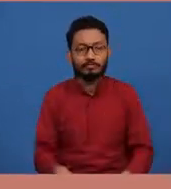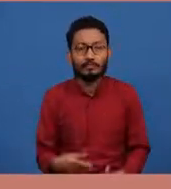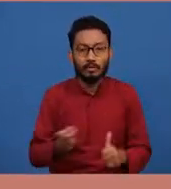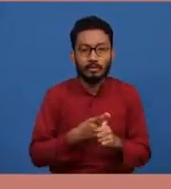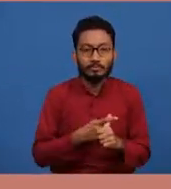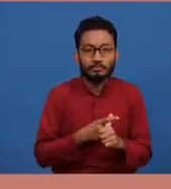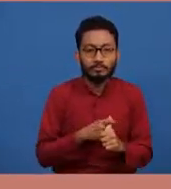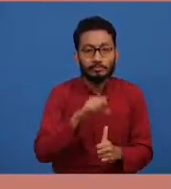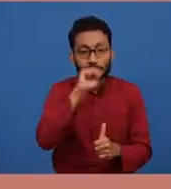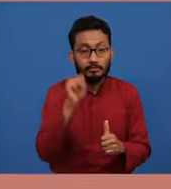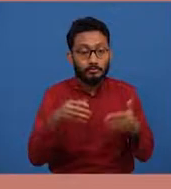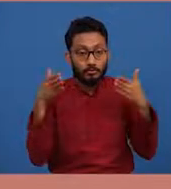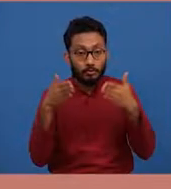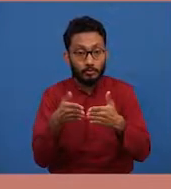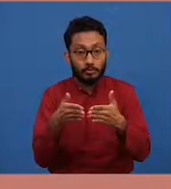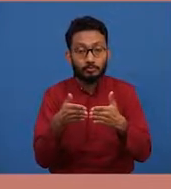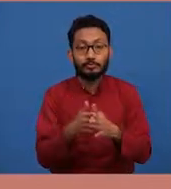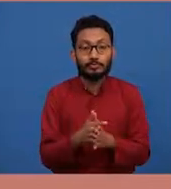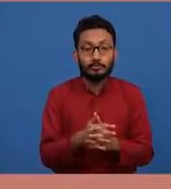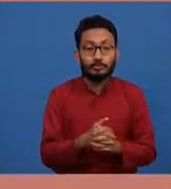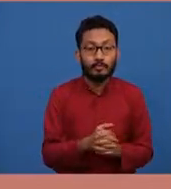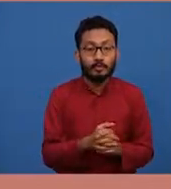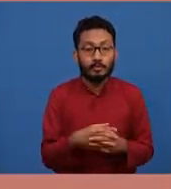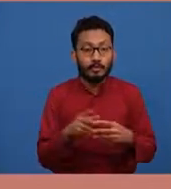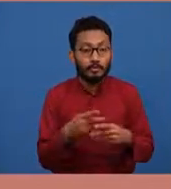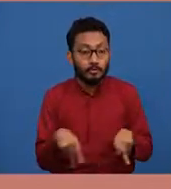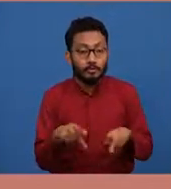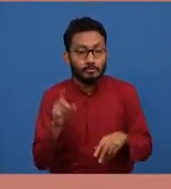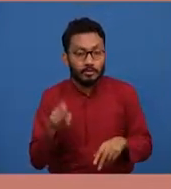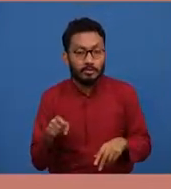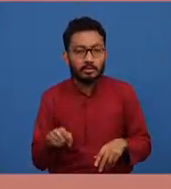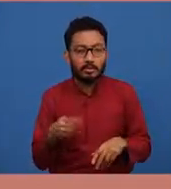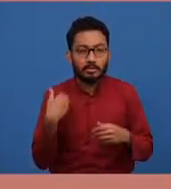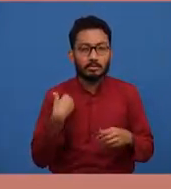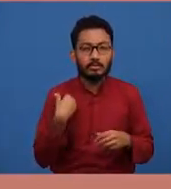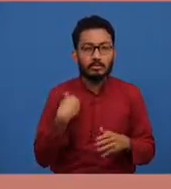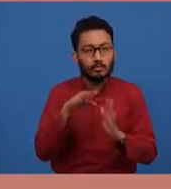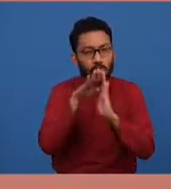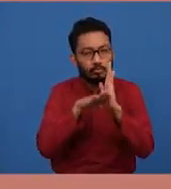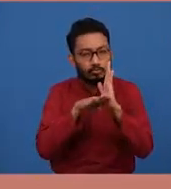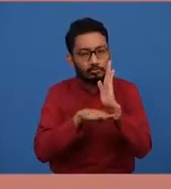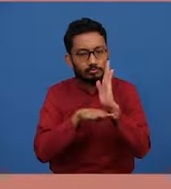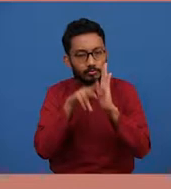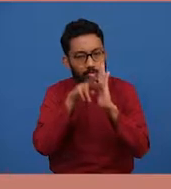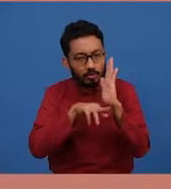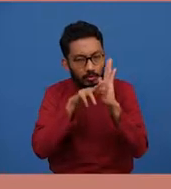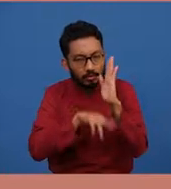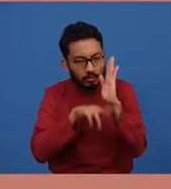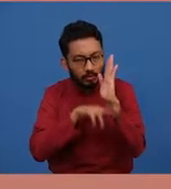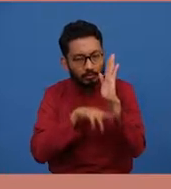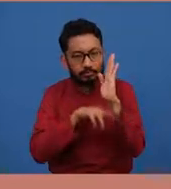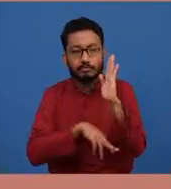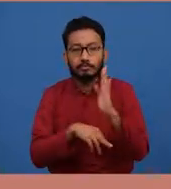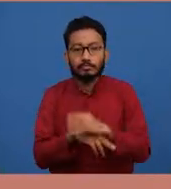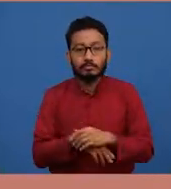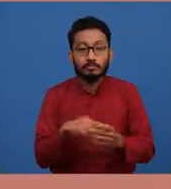soalan bertumpu memerlukan jawapan yang beraras rendah. Kedua, jawapan atau